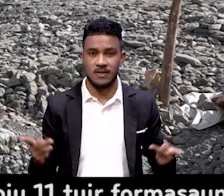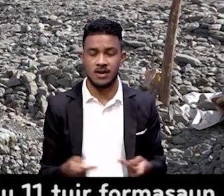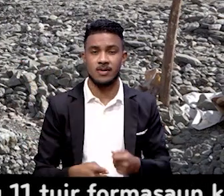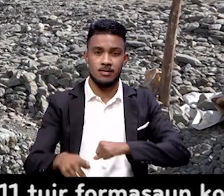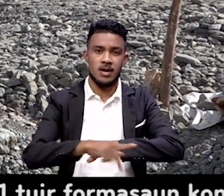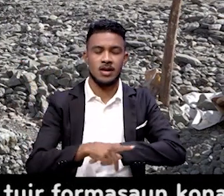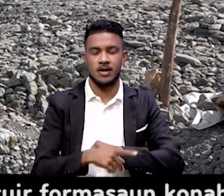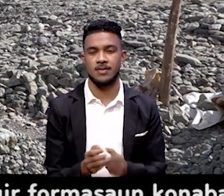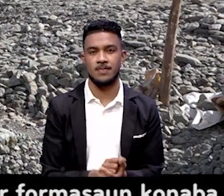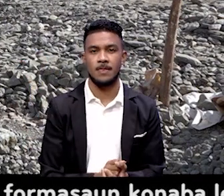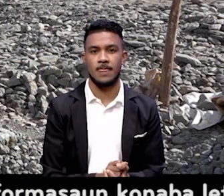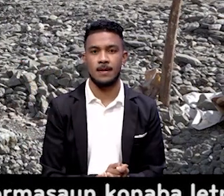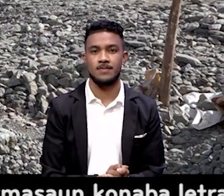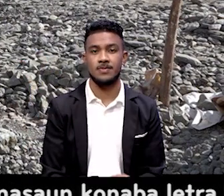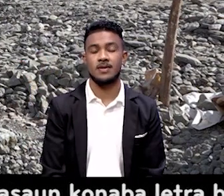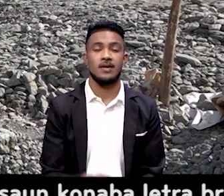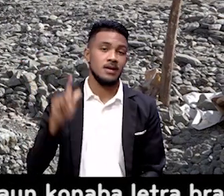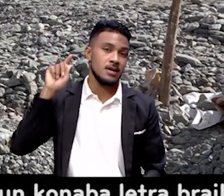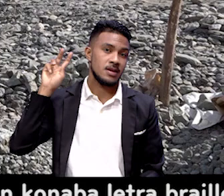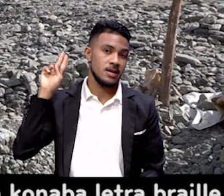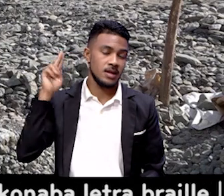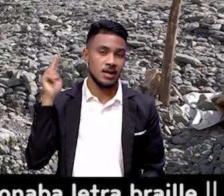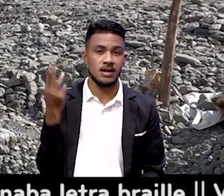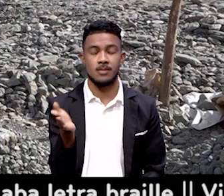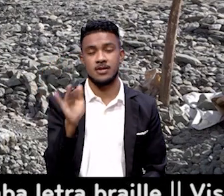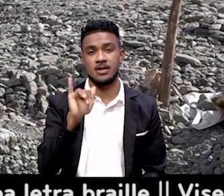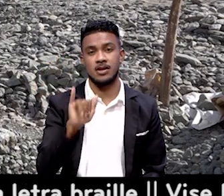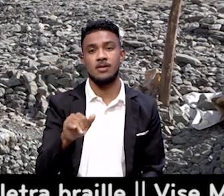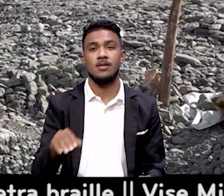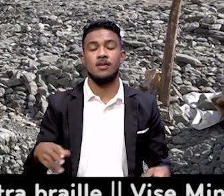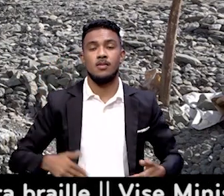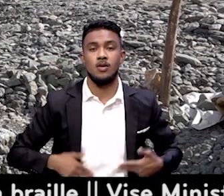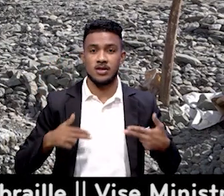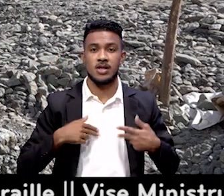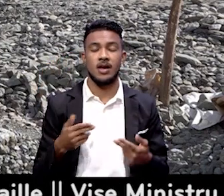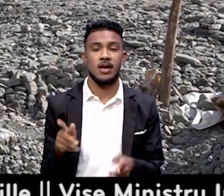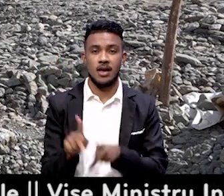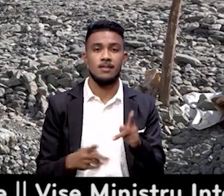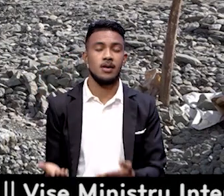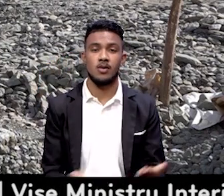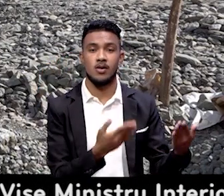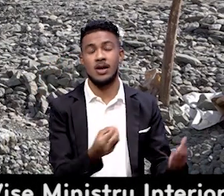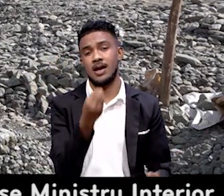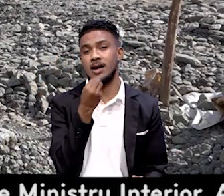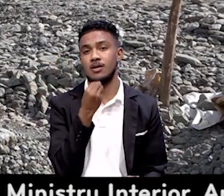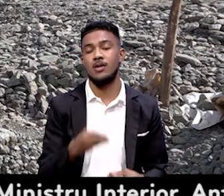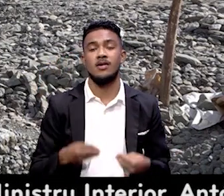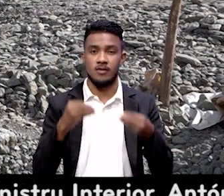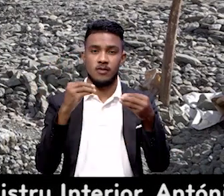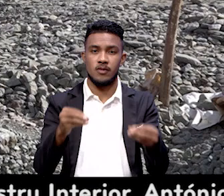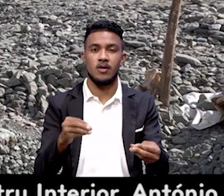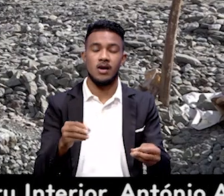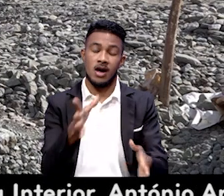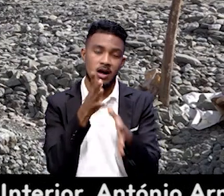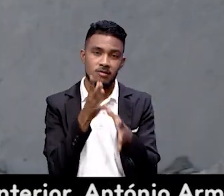Nesa dia nini yang moris nene nesa depend edit by maruma nene mak mai luri ayahan rumah mak mai fo. Nesa abu sira nene mak televisi nyusiras